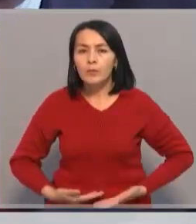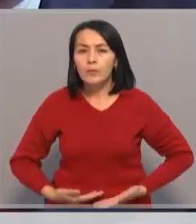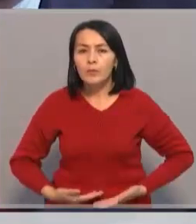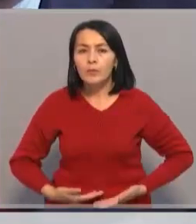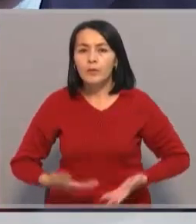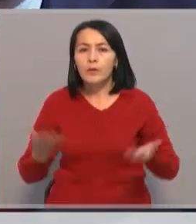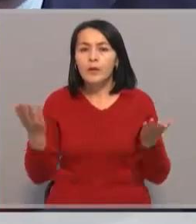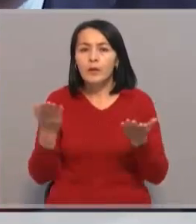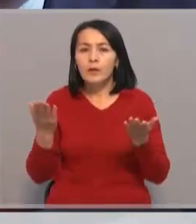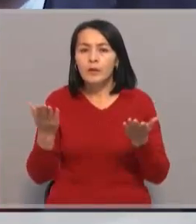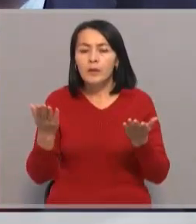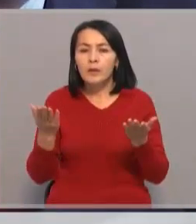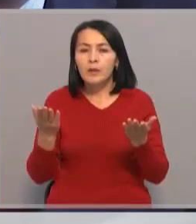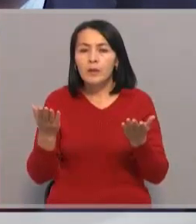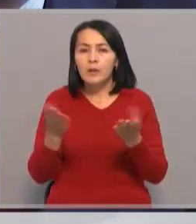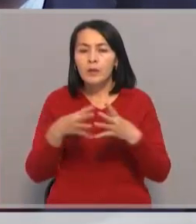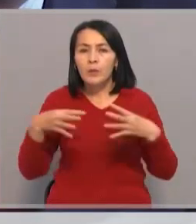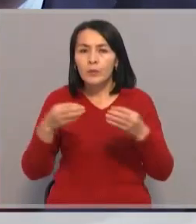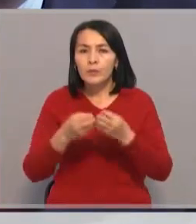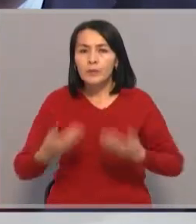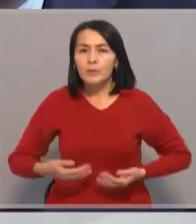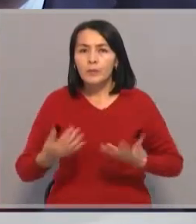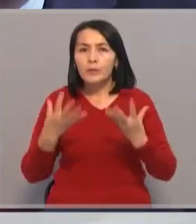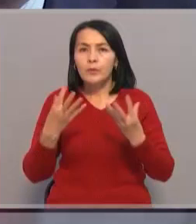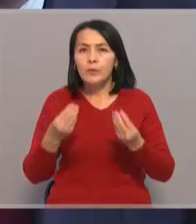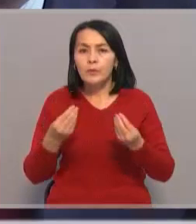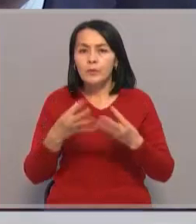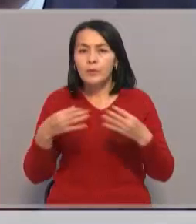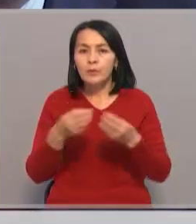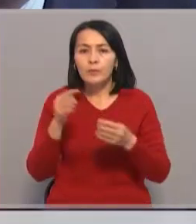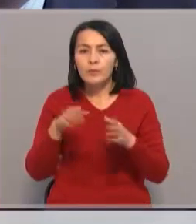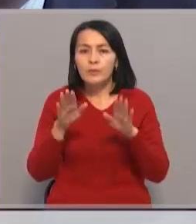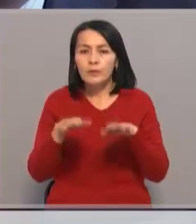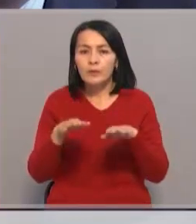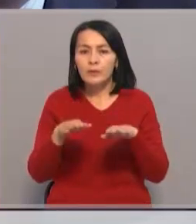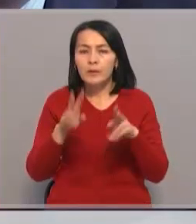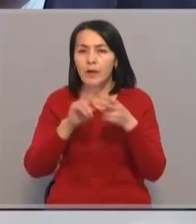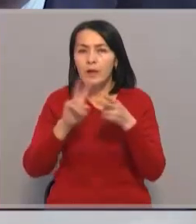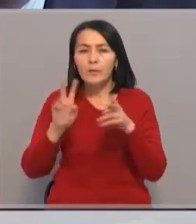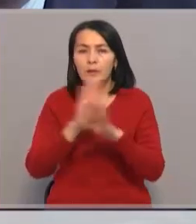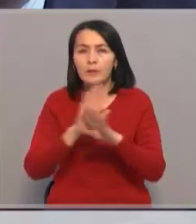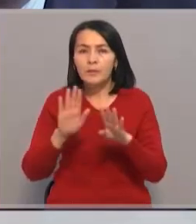қай семейден шыққаным және менің бүгінгі күндегі семьям қалай өмір сүрген. Бұл жерде тек қана абақты емес,